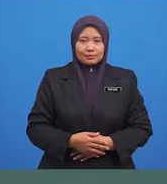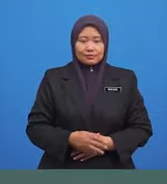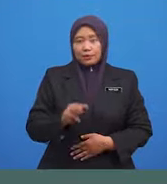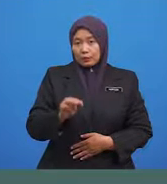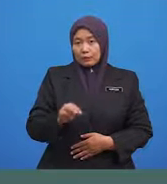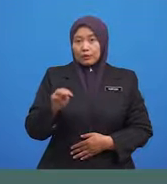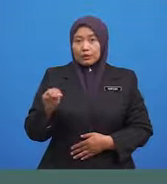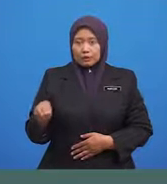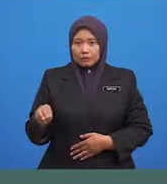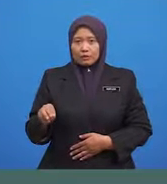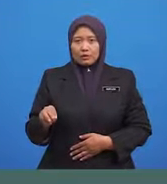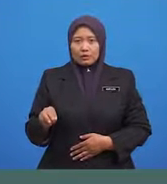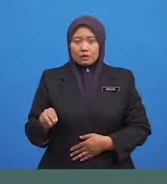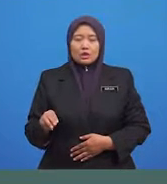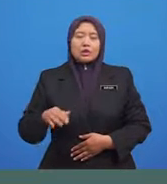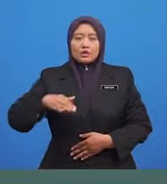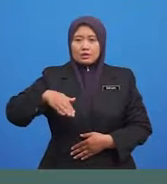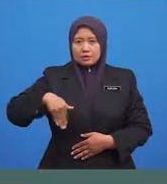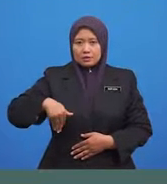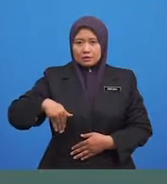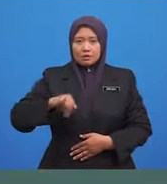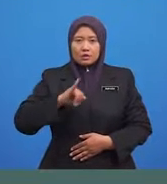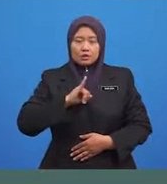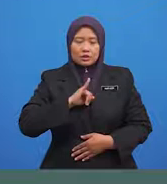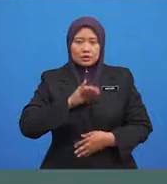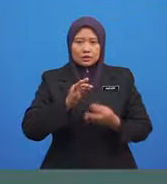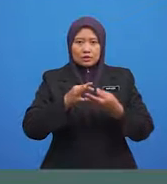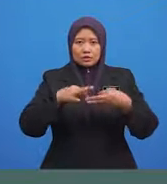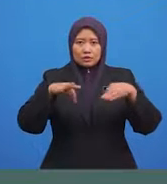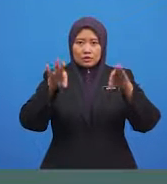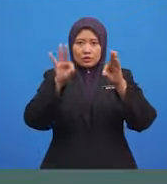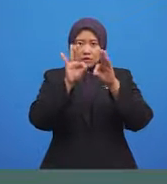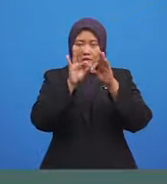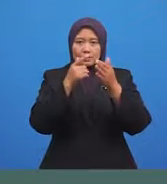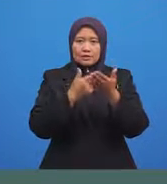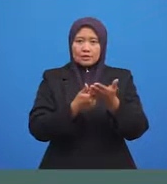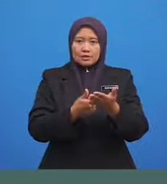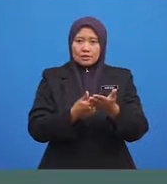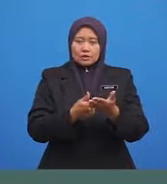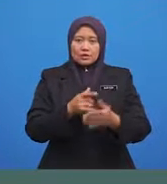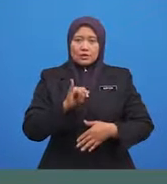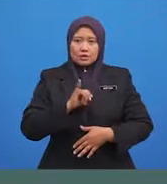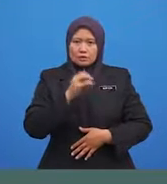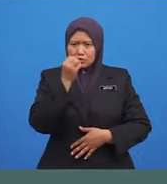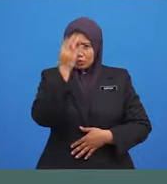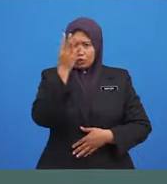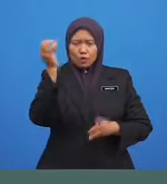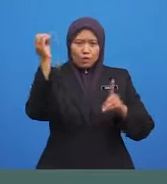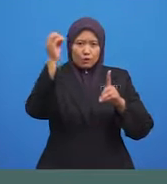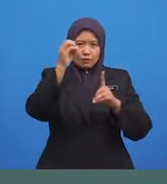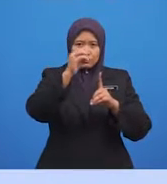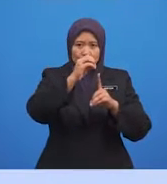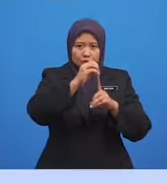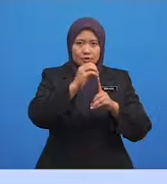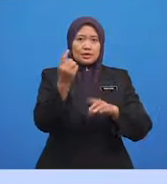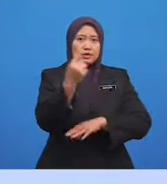Murid-murid sekalian, sebelum cikgu bercerita lebih panjang, suka cikgu memaklumkan objektif pembelajaran pada hari